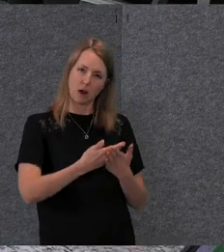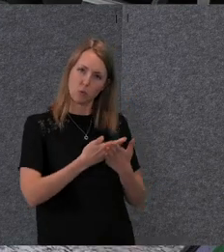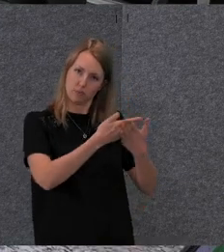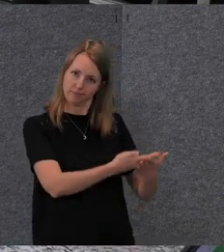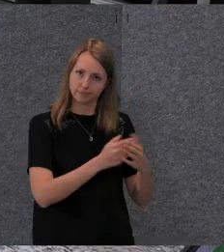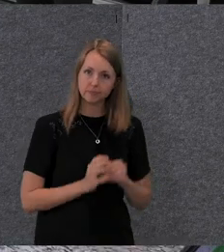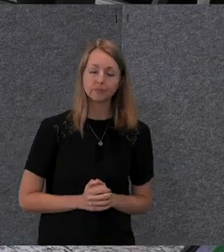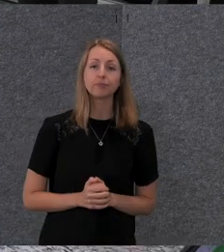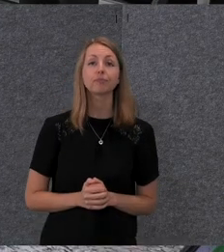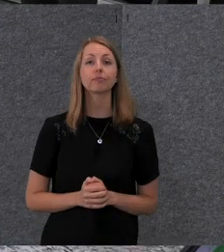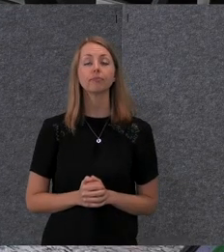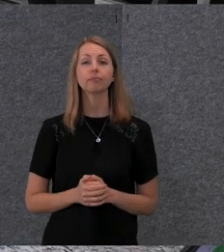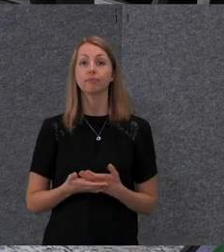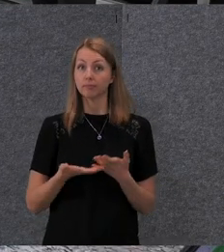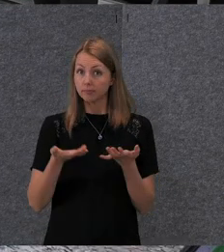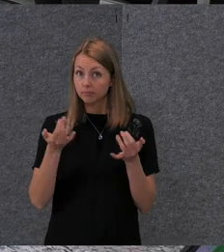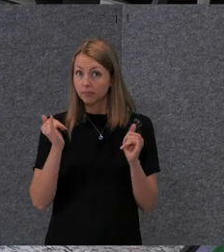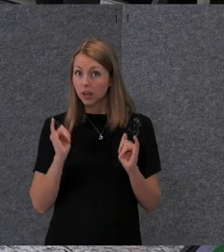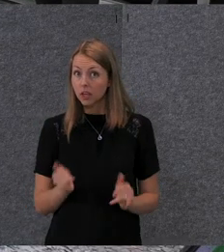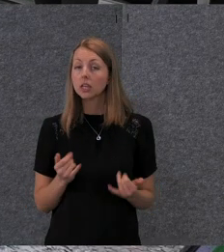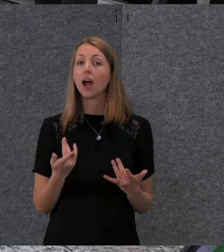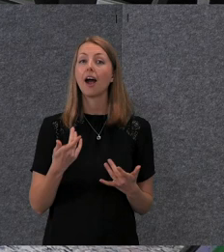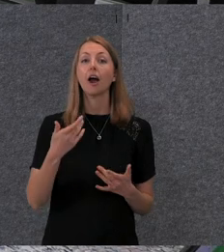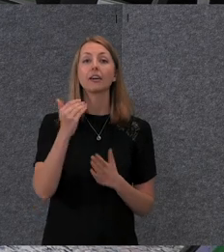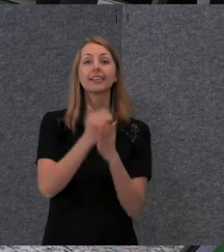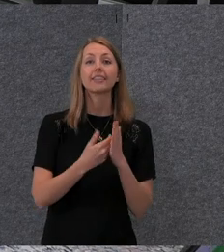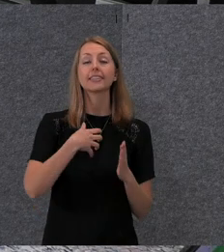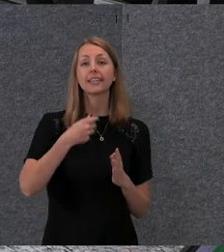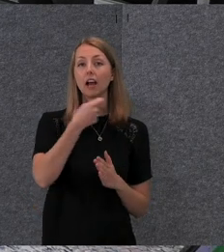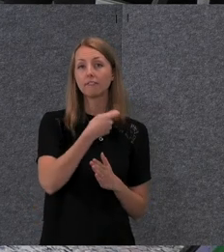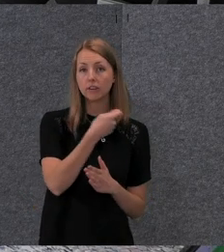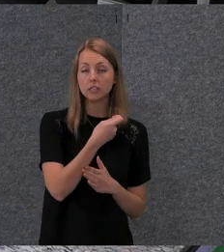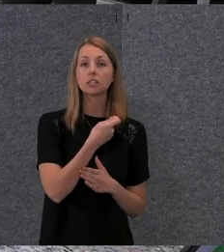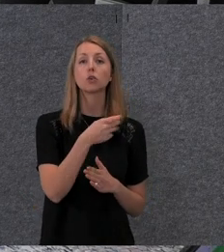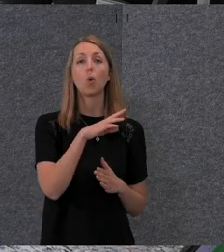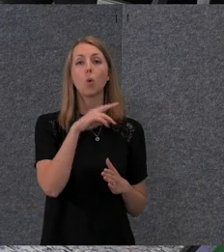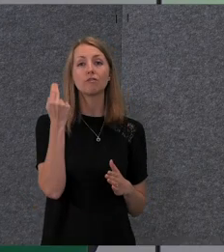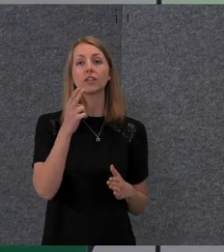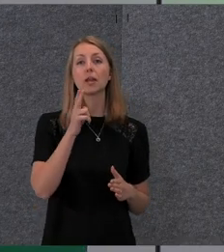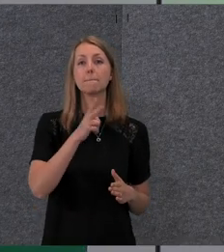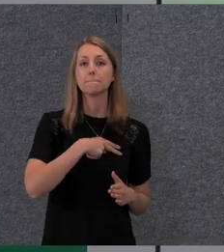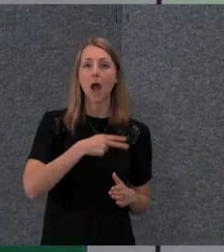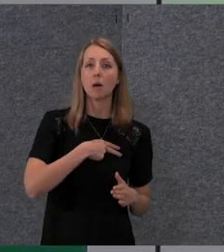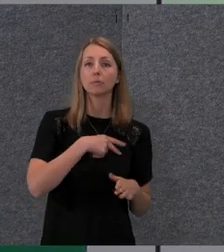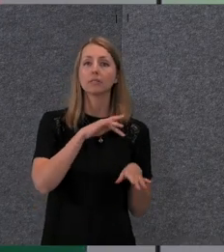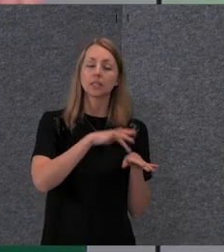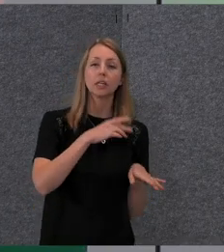Ja, bei der gesetzlichen Krankenversicherung sind viele BeamtInnen und